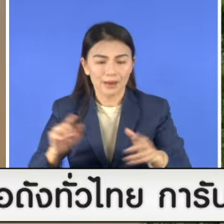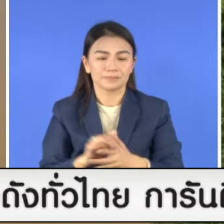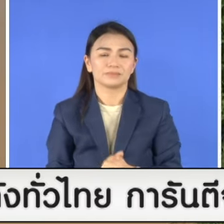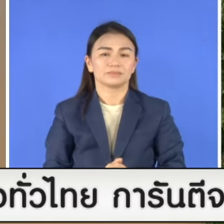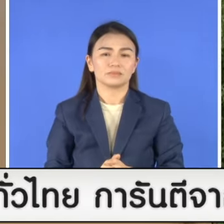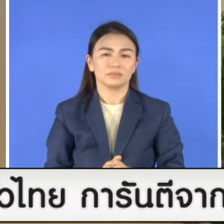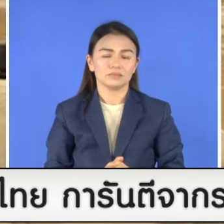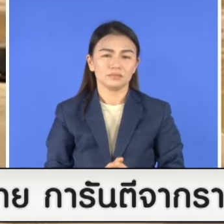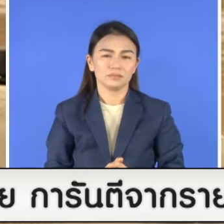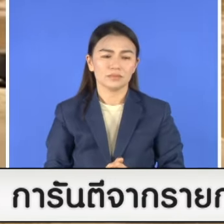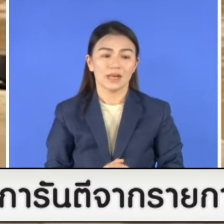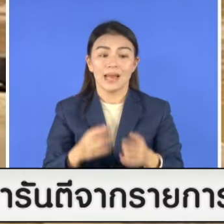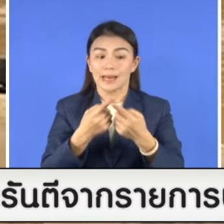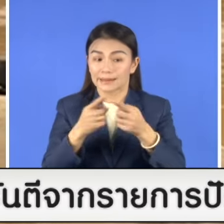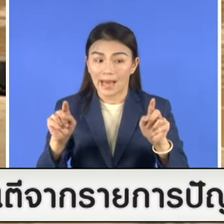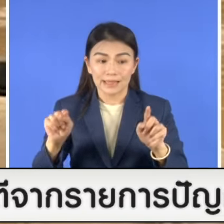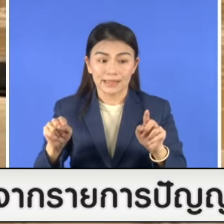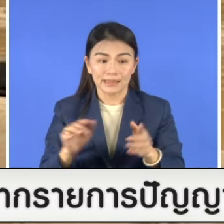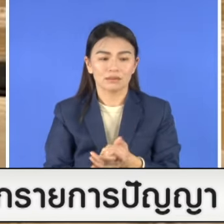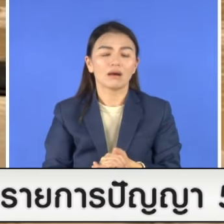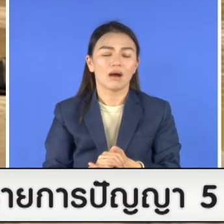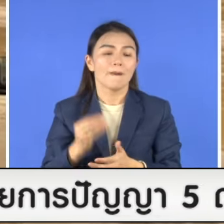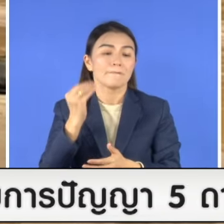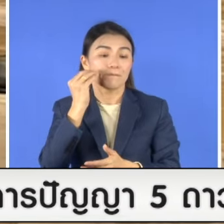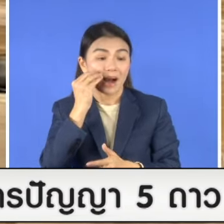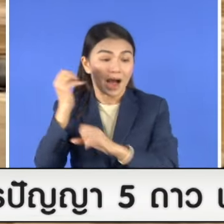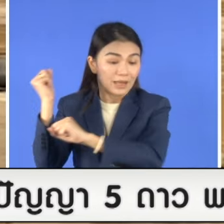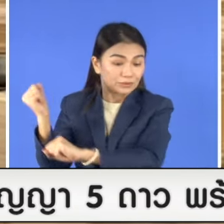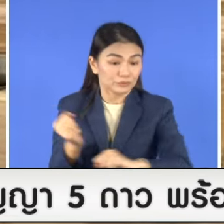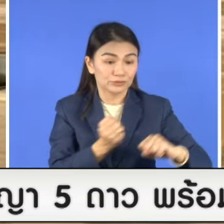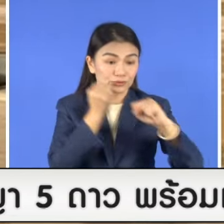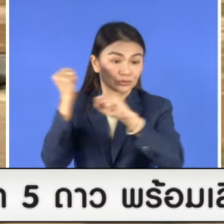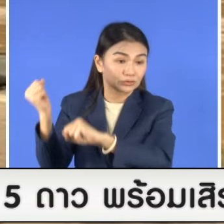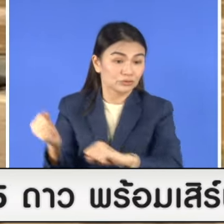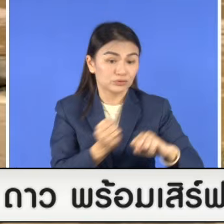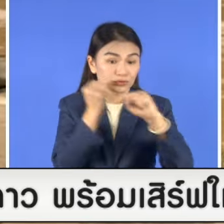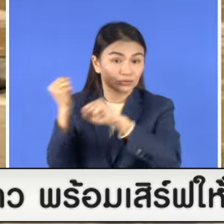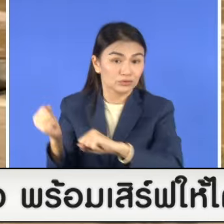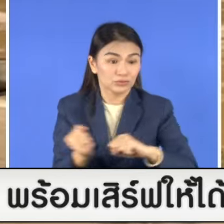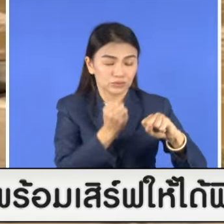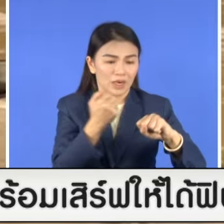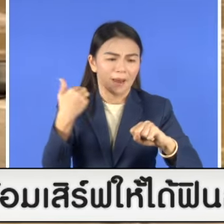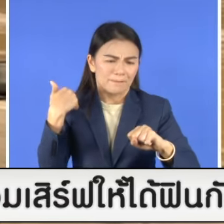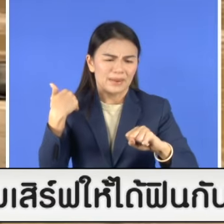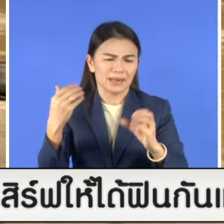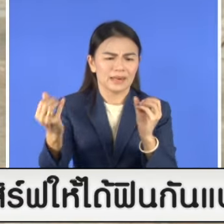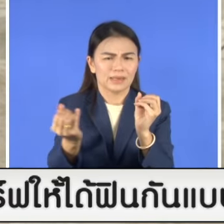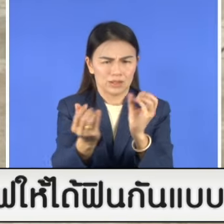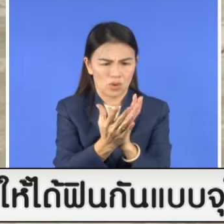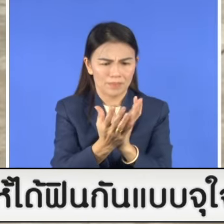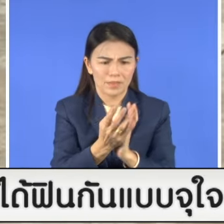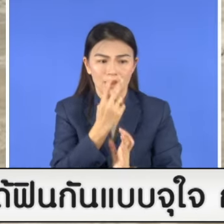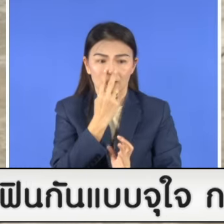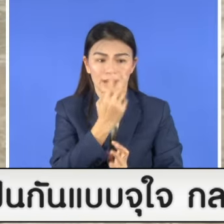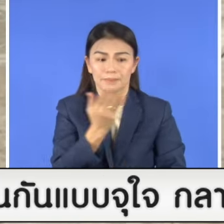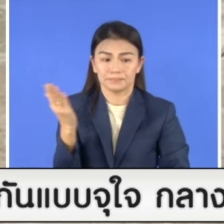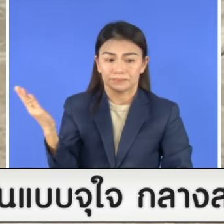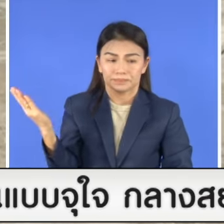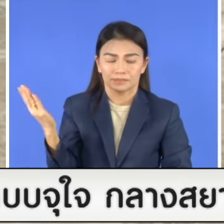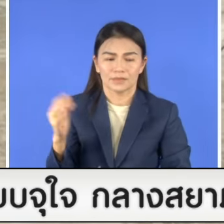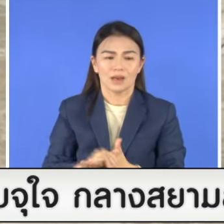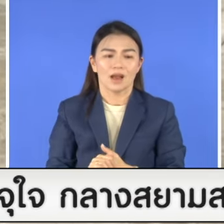อ้าได้เวลาก็ออกมาทำความสะอาดบ้านเรือนกันนะครับพบว่าบางจุดเนี่ยยังมีความเสียหายอยู่ที่เห็นอยู่นะครับเนี่ยเสาไฟ